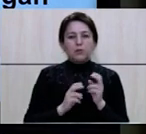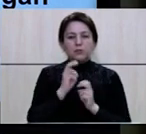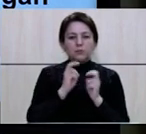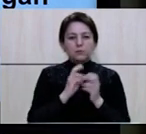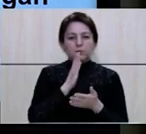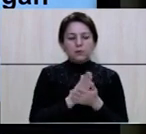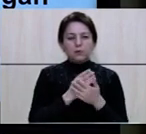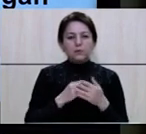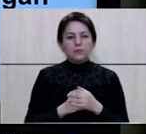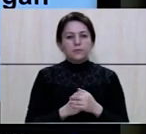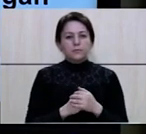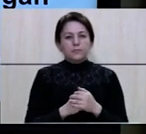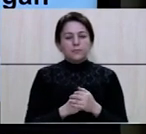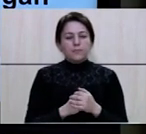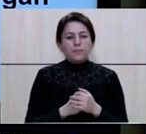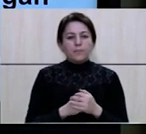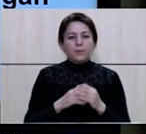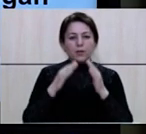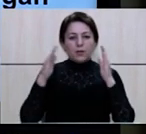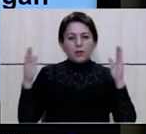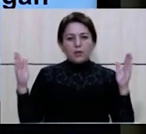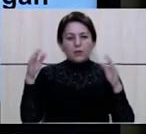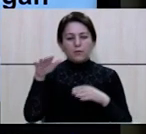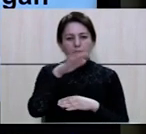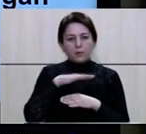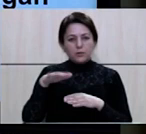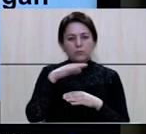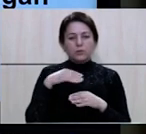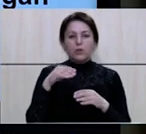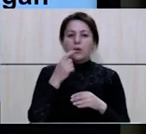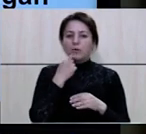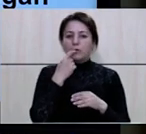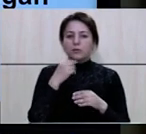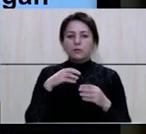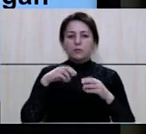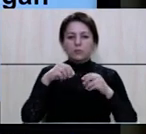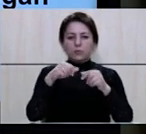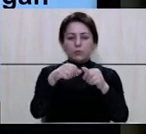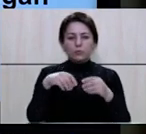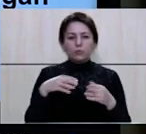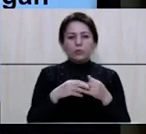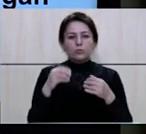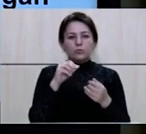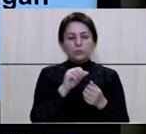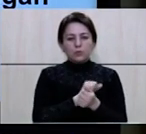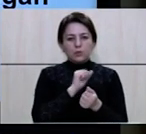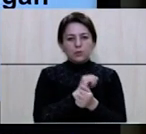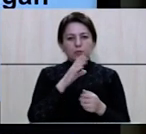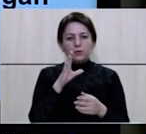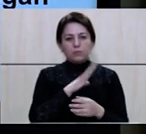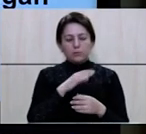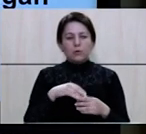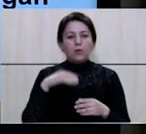chiqaradi. Katta maydoni Qizilqum cho'llaridan iborat.